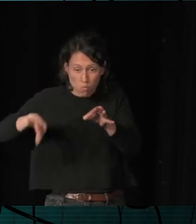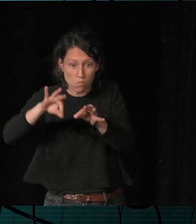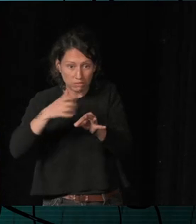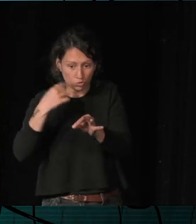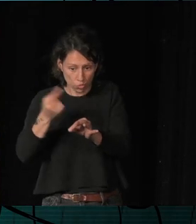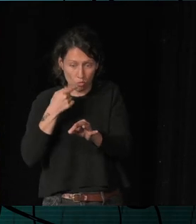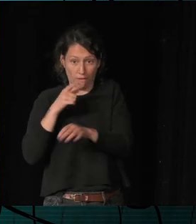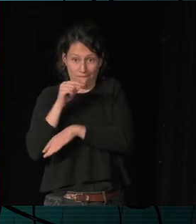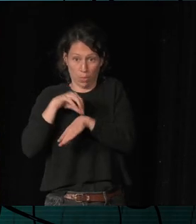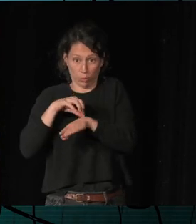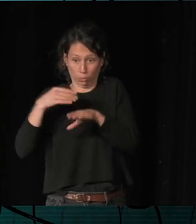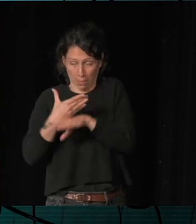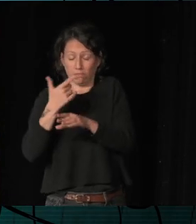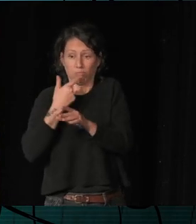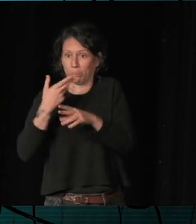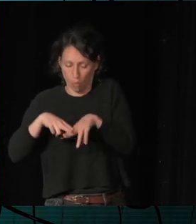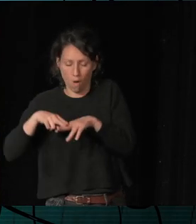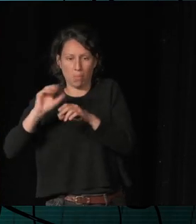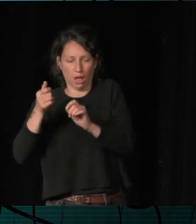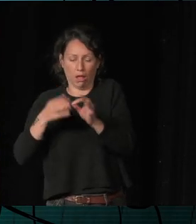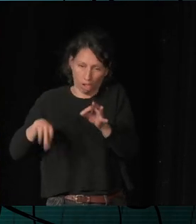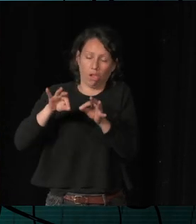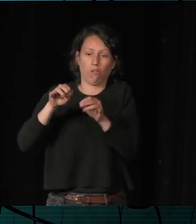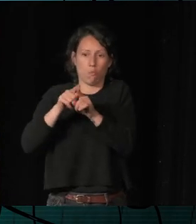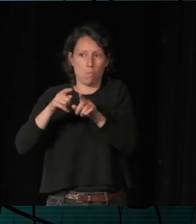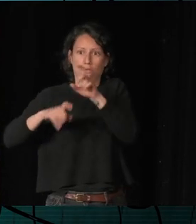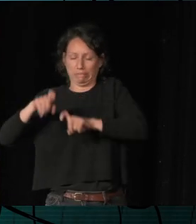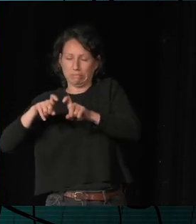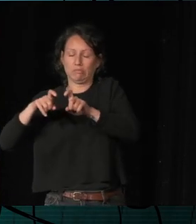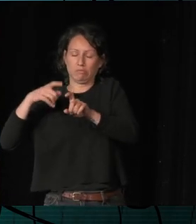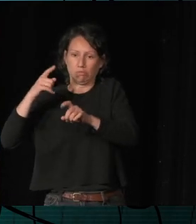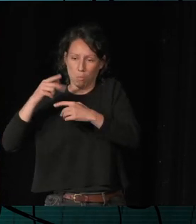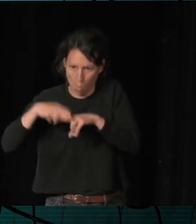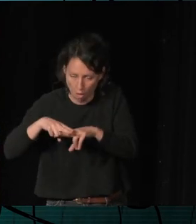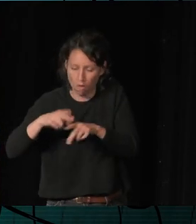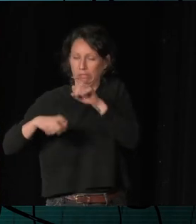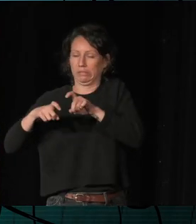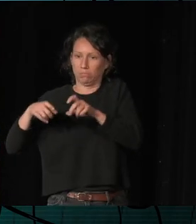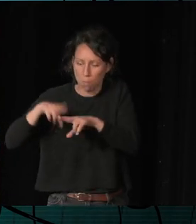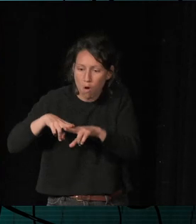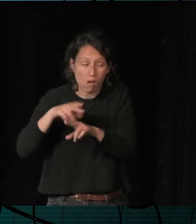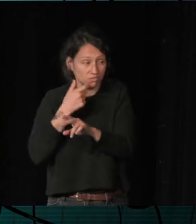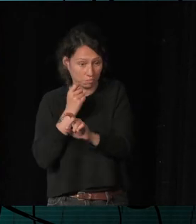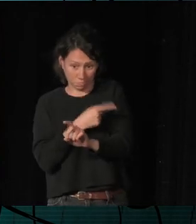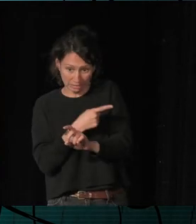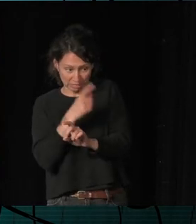arrière. Est-ce que vous avez des exemples de jeux narratifs qui vous ont vraiment mis mal à l'aise dans un espace très